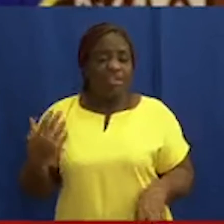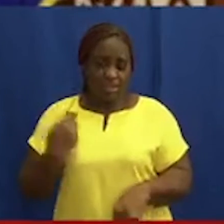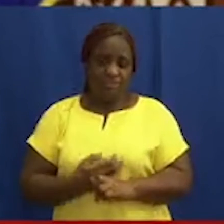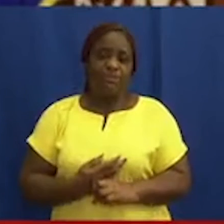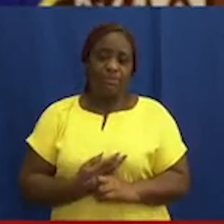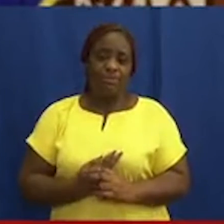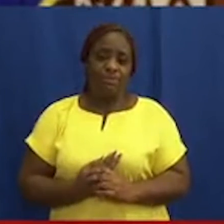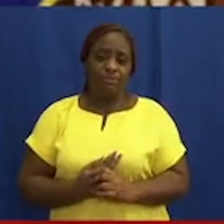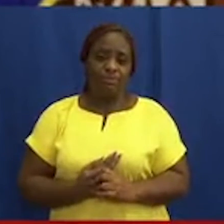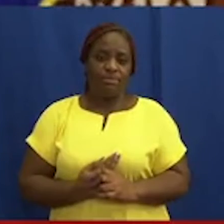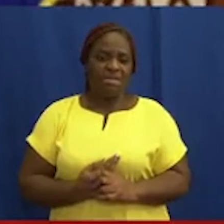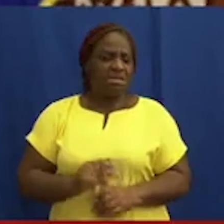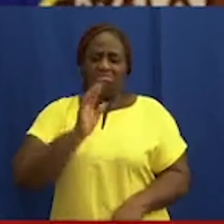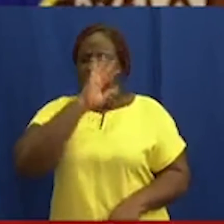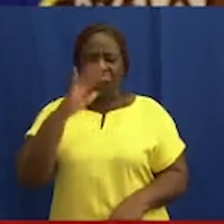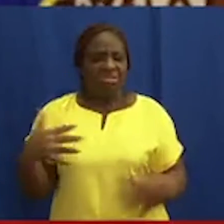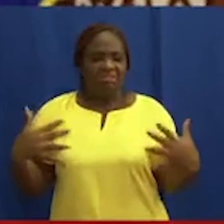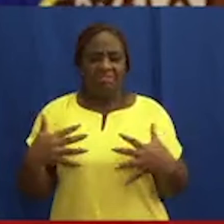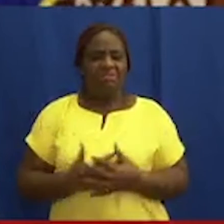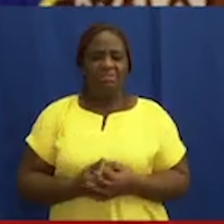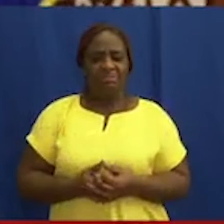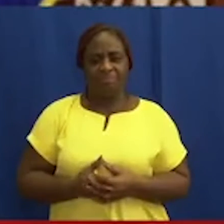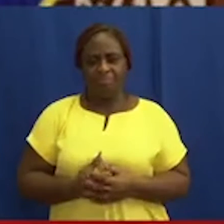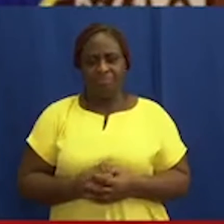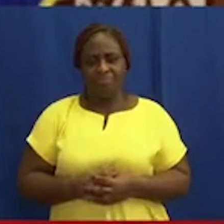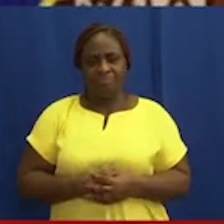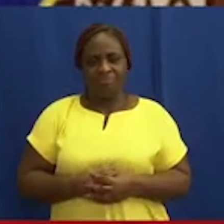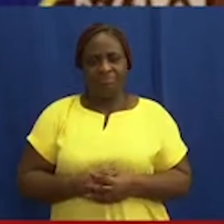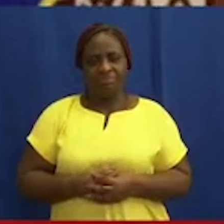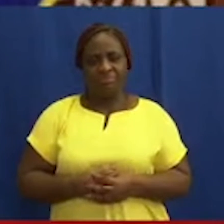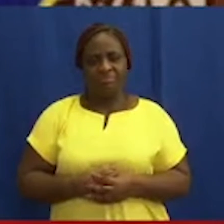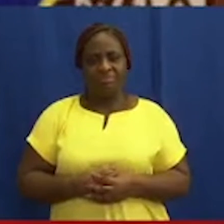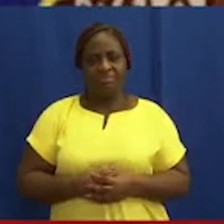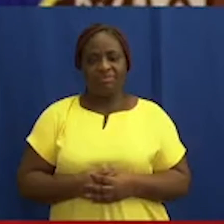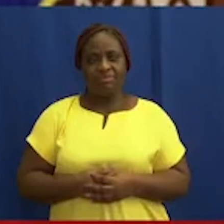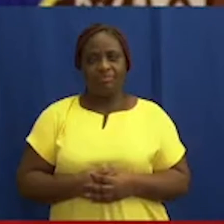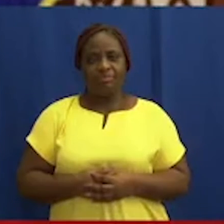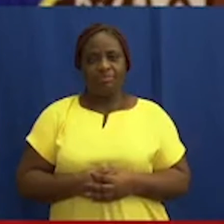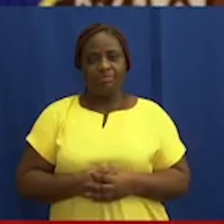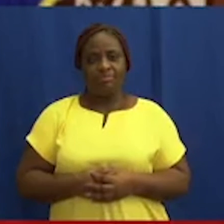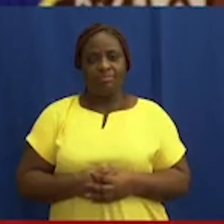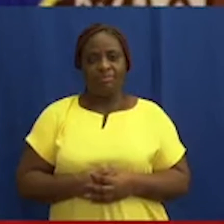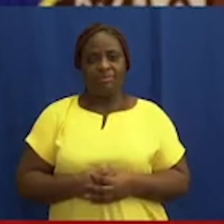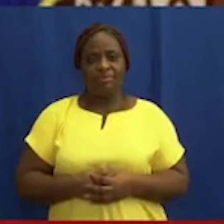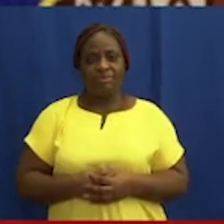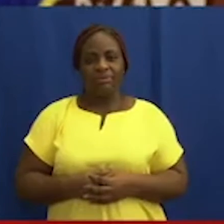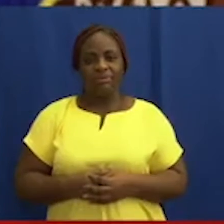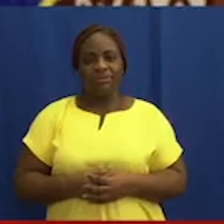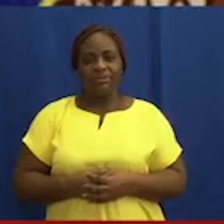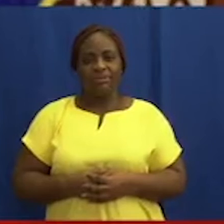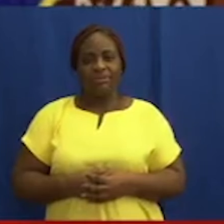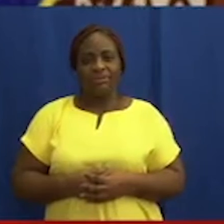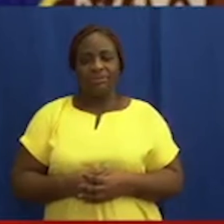kuma waɗanda ake biya ga watan masu fama da nakasa mun kara shi kaso 50. Sannan